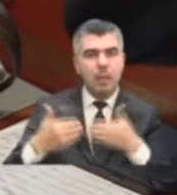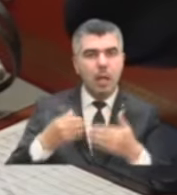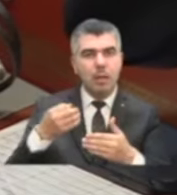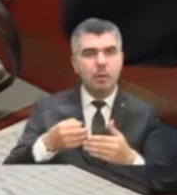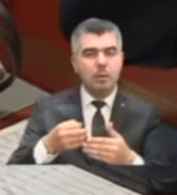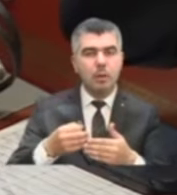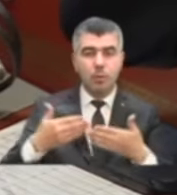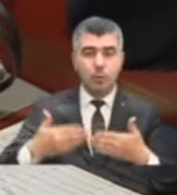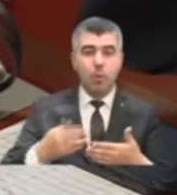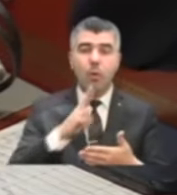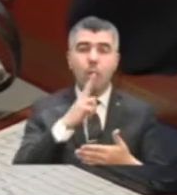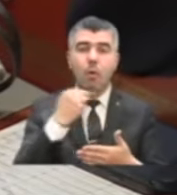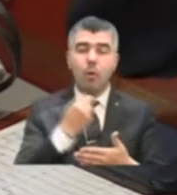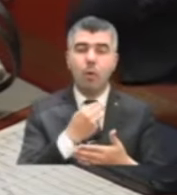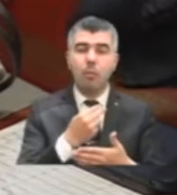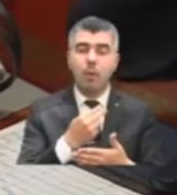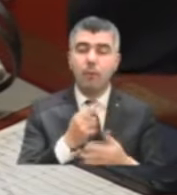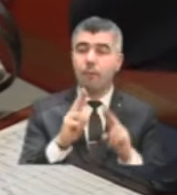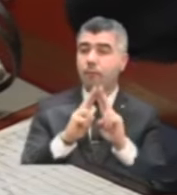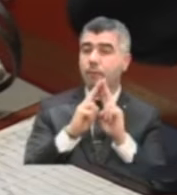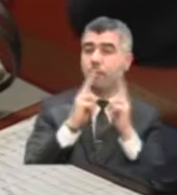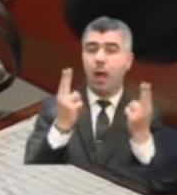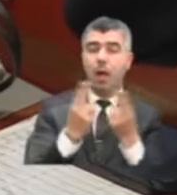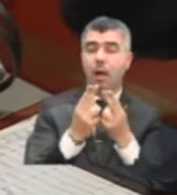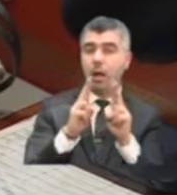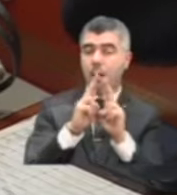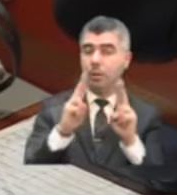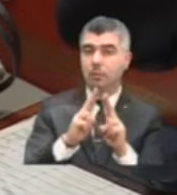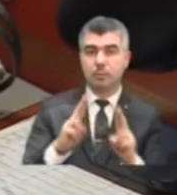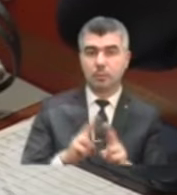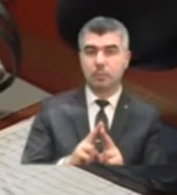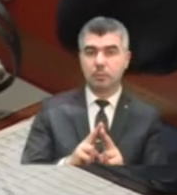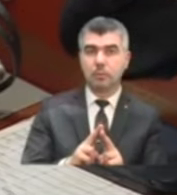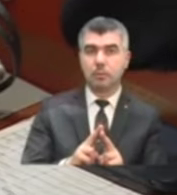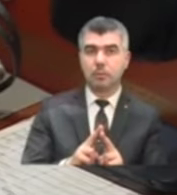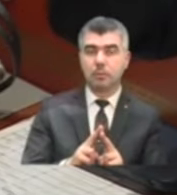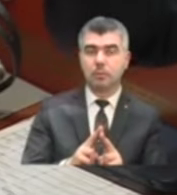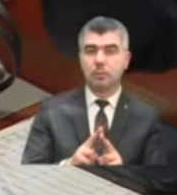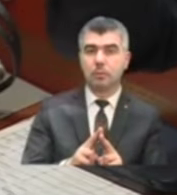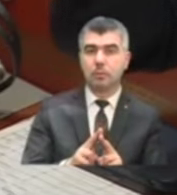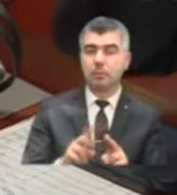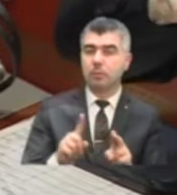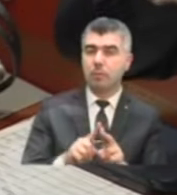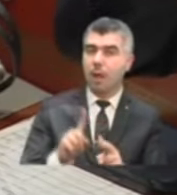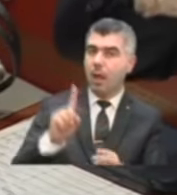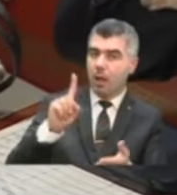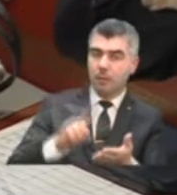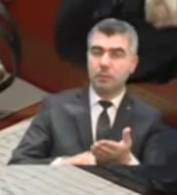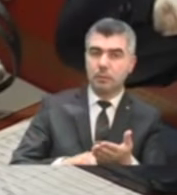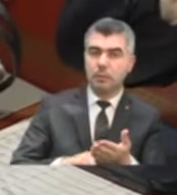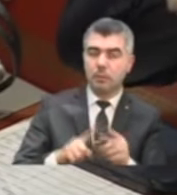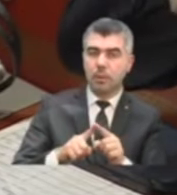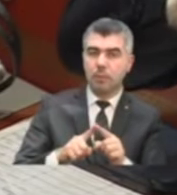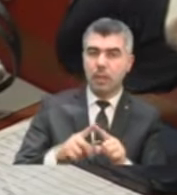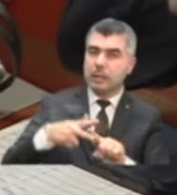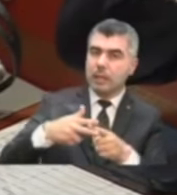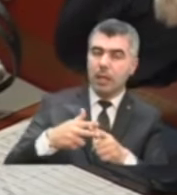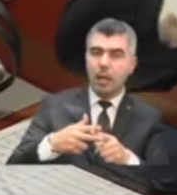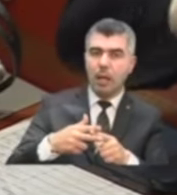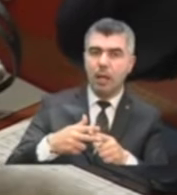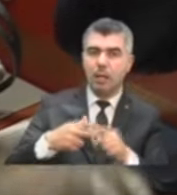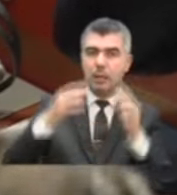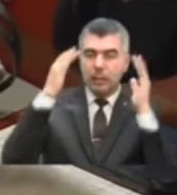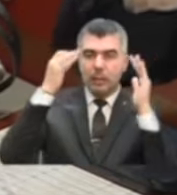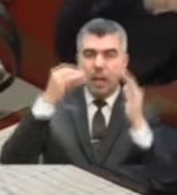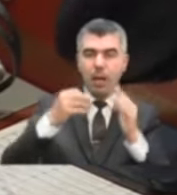بواحد التوجه بان الثقافه اليوم في العالم، ماشي جبنا شي فكره زعما، هذا واقع في العالم، ان الصناعه الثقافيه هو مدخل